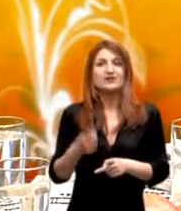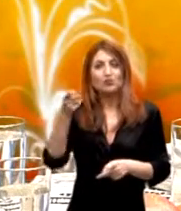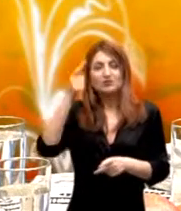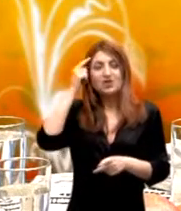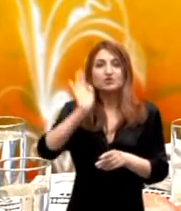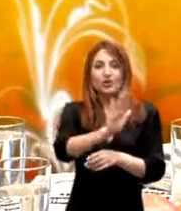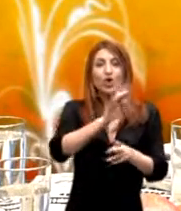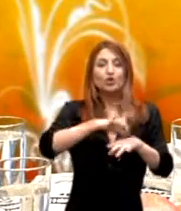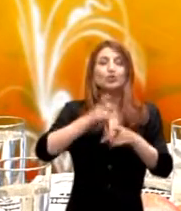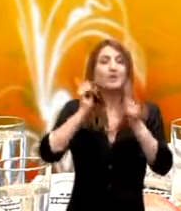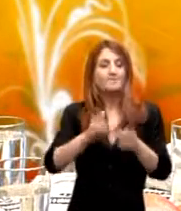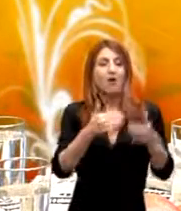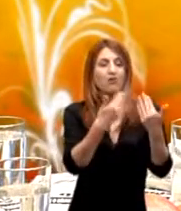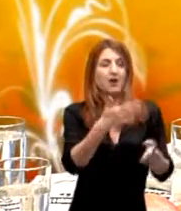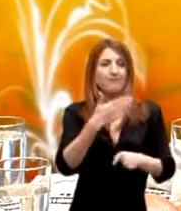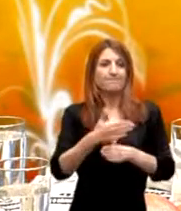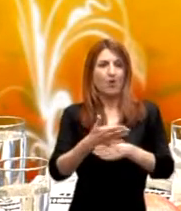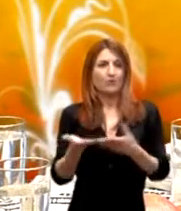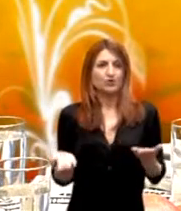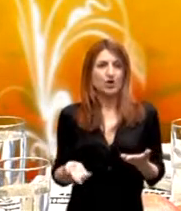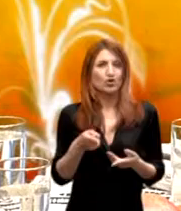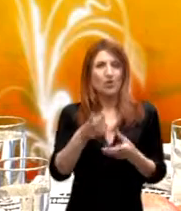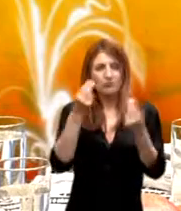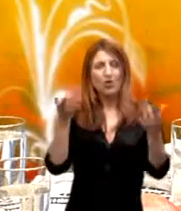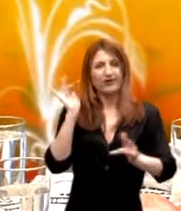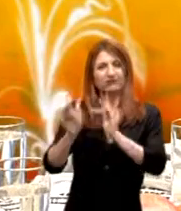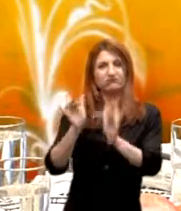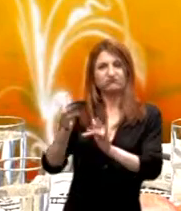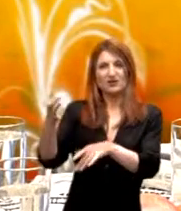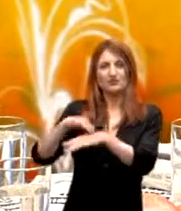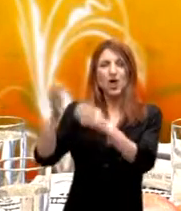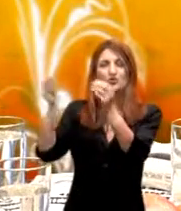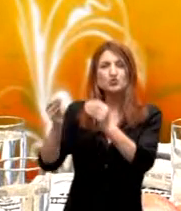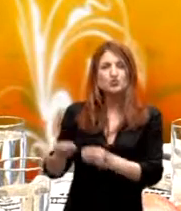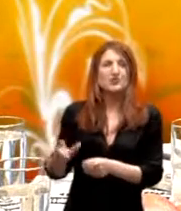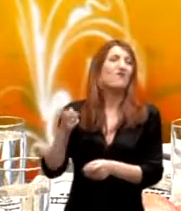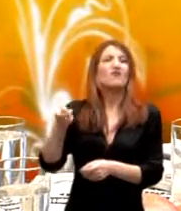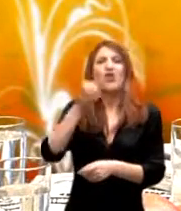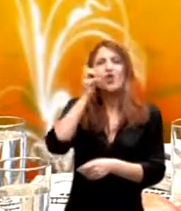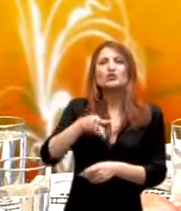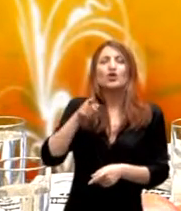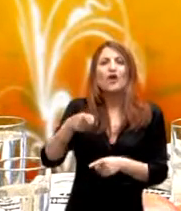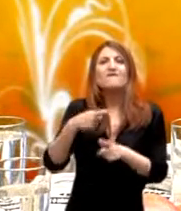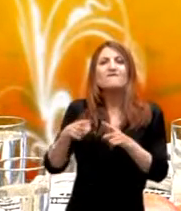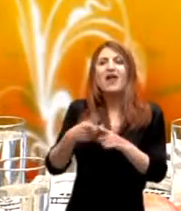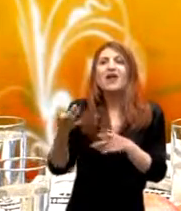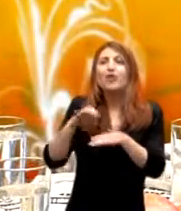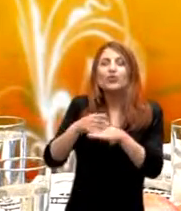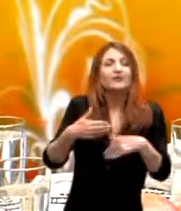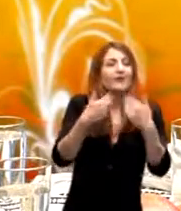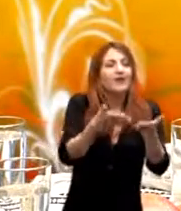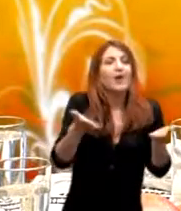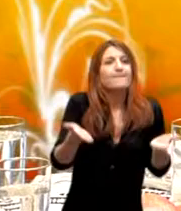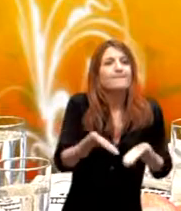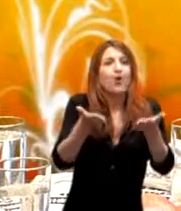pomagati. Znači, to ljudi imaju kao primjedbe. Da tu u sustavu, u društvu, fali poticaj koji ti, da ti